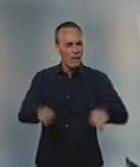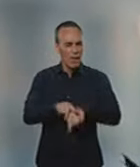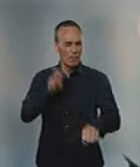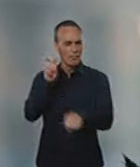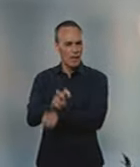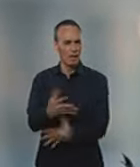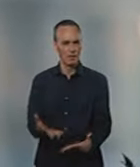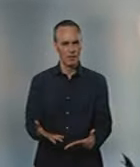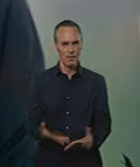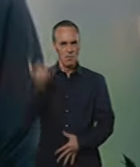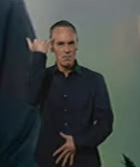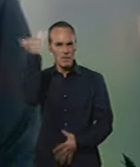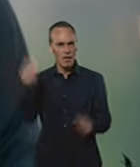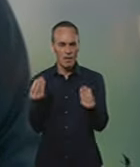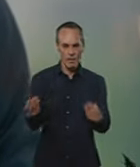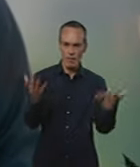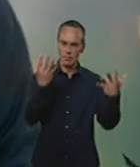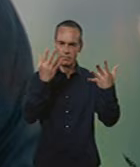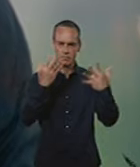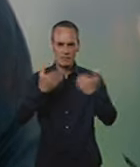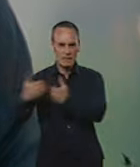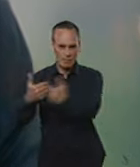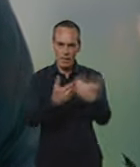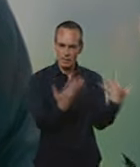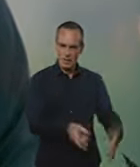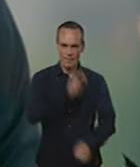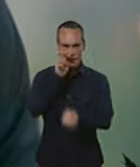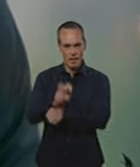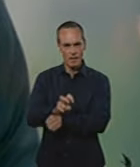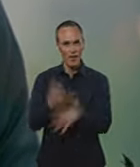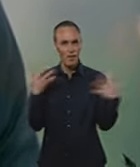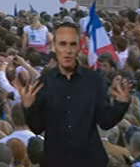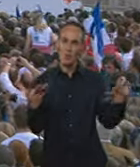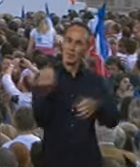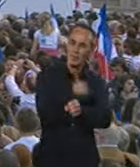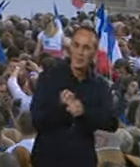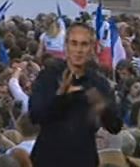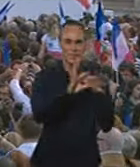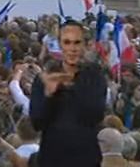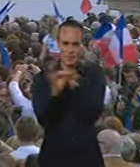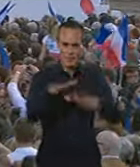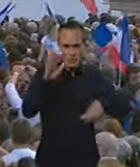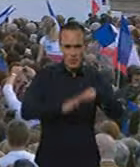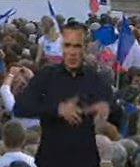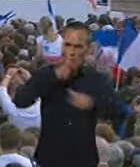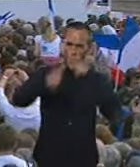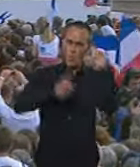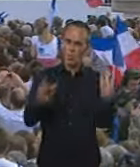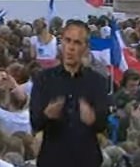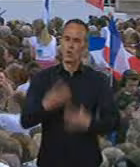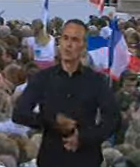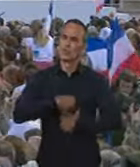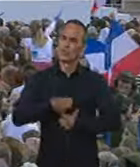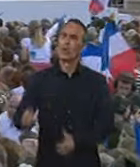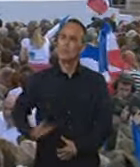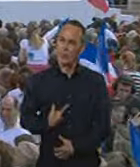qui divise vous préférez et vous prétendez unir avec des propos qui blessent je veux